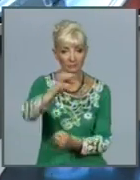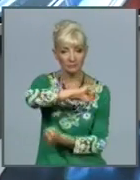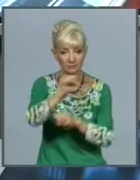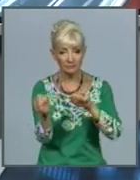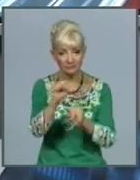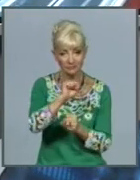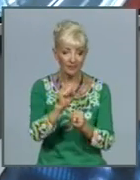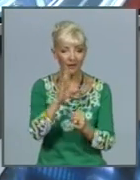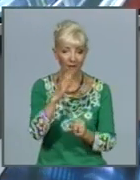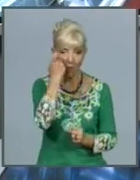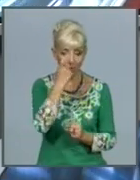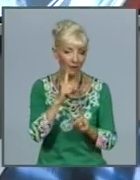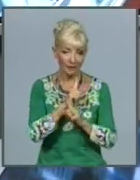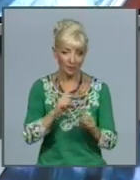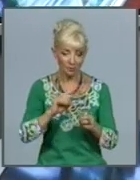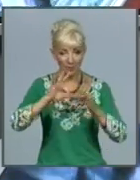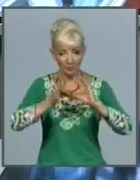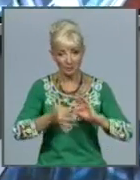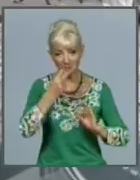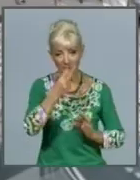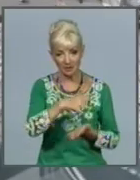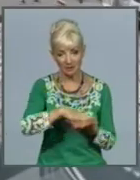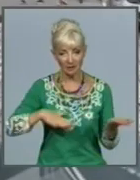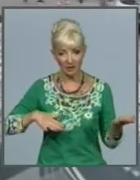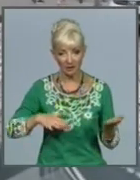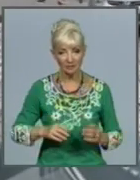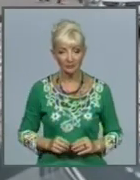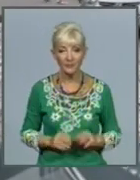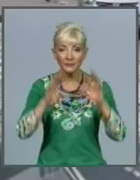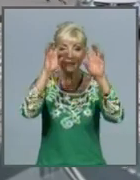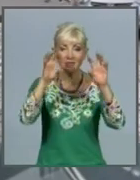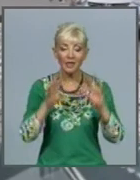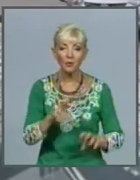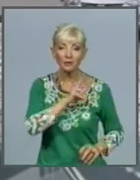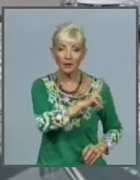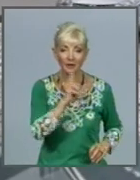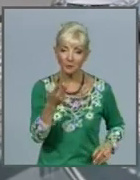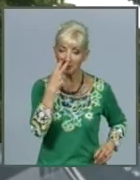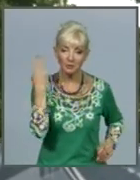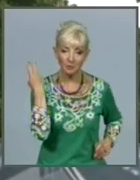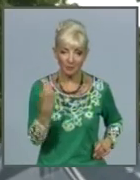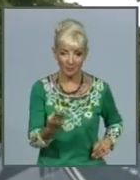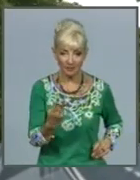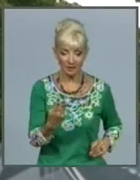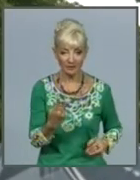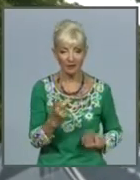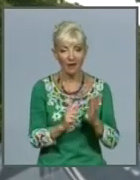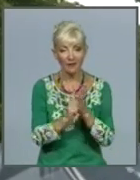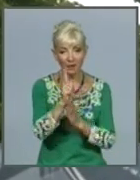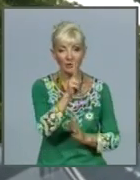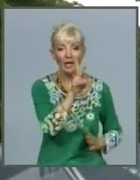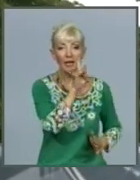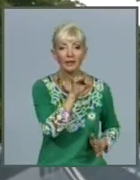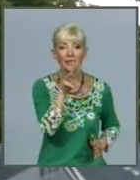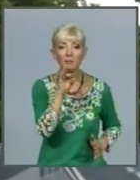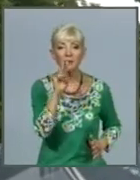буде. Подробиці дивіться в наступному матеріалі. Закон, який передбачає настання кримінальної відповідальності для